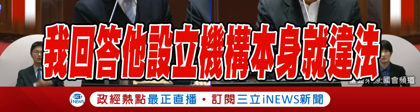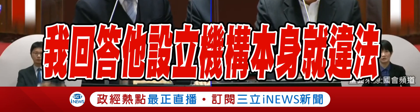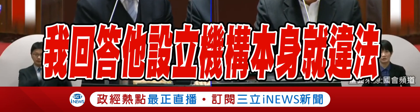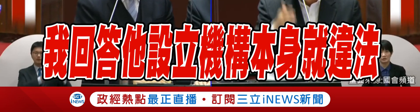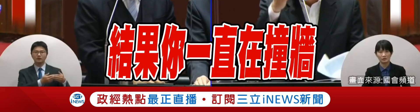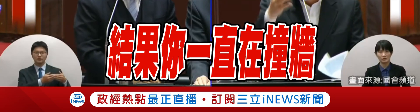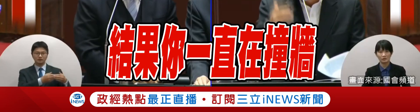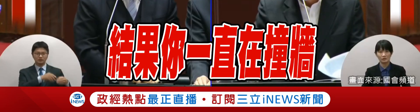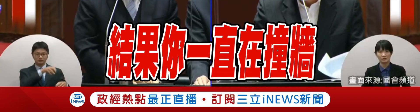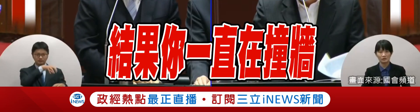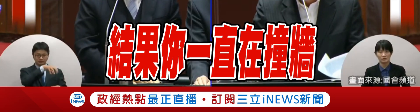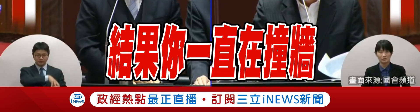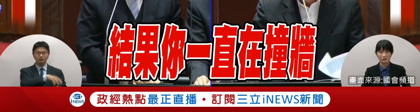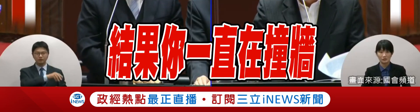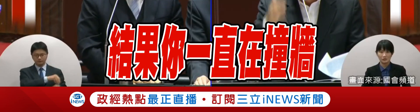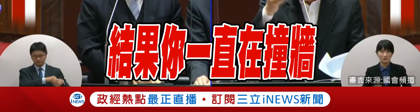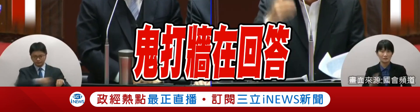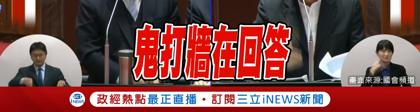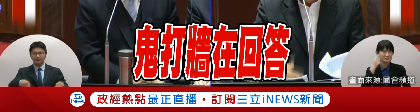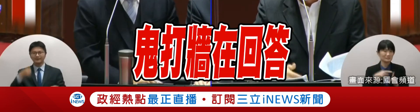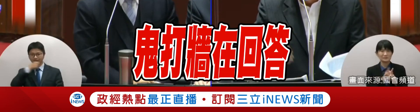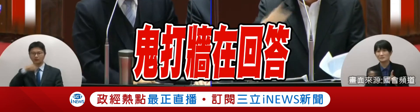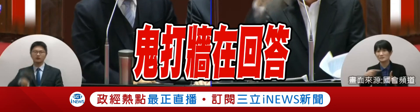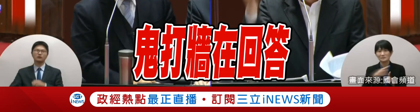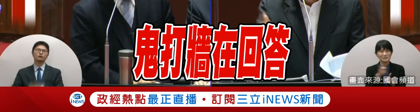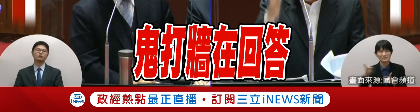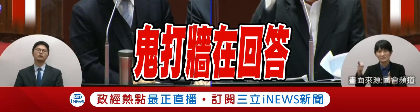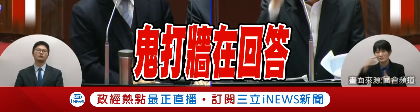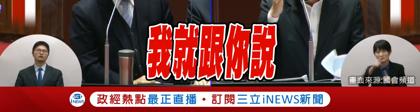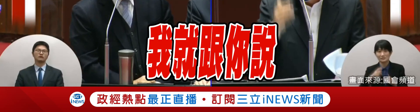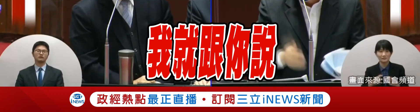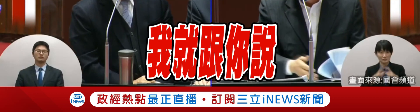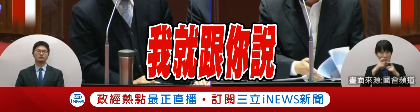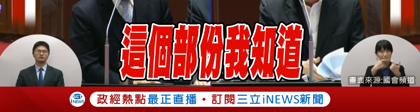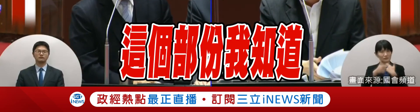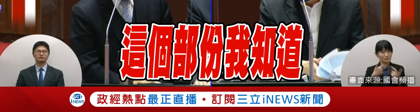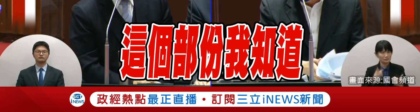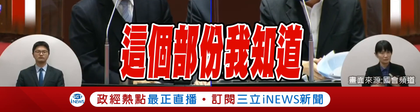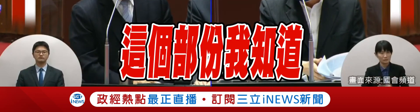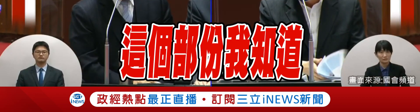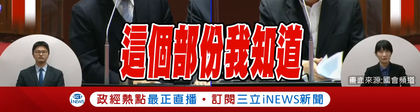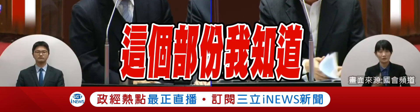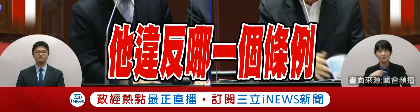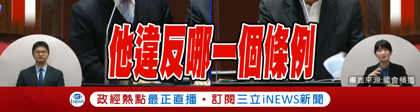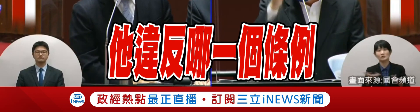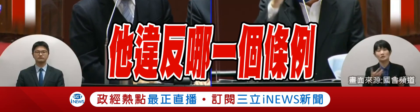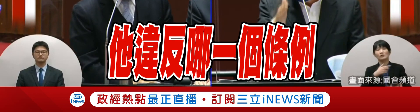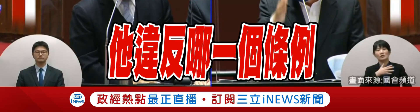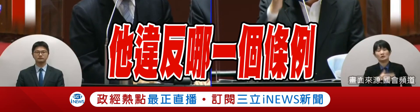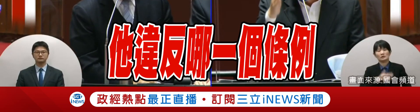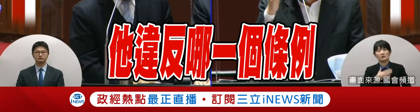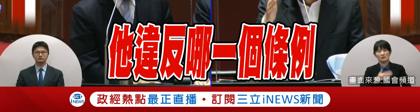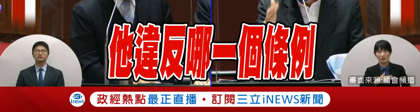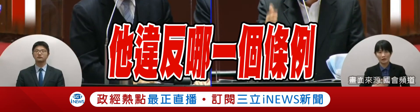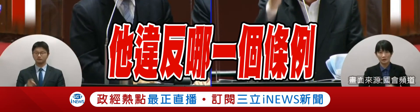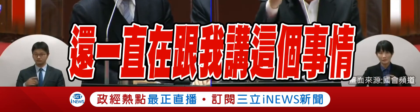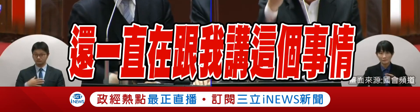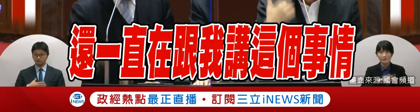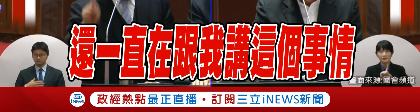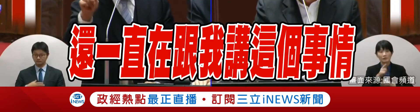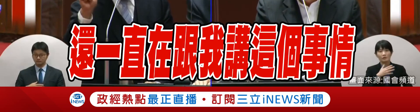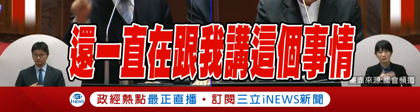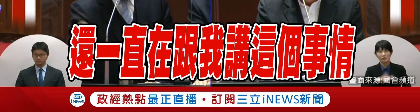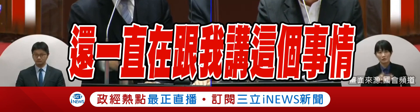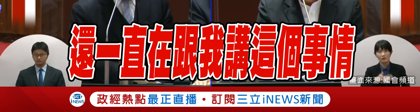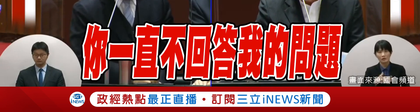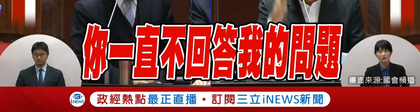法。 虽然你一直在撞墙，你在鬼打墙，一直在回答，我就跟你说这个部分我知道他违反的是哪个条例，你还是